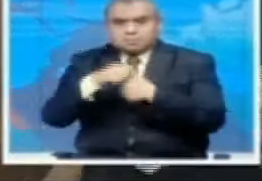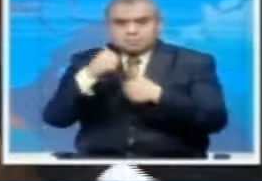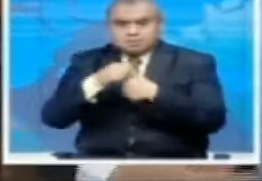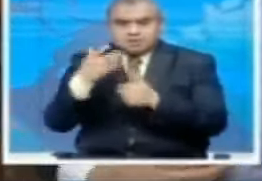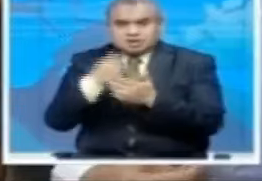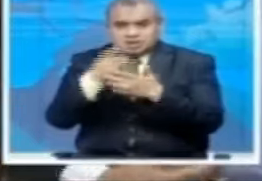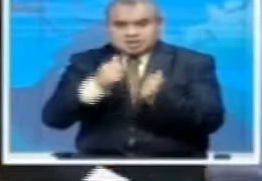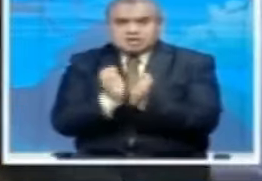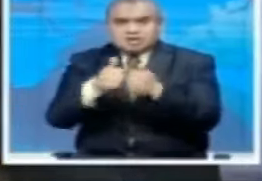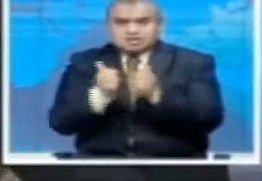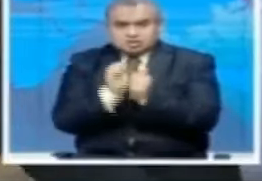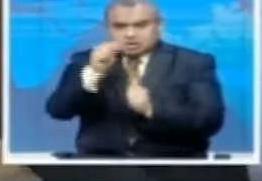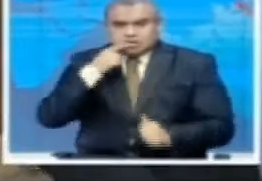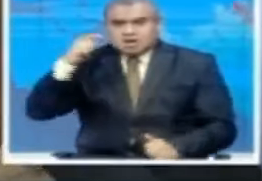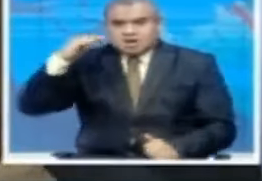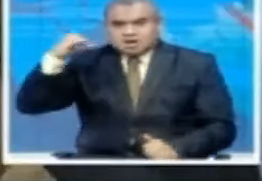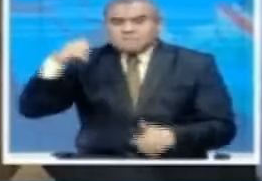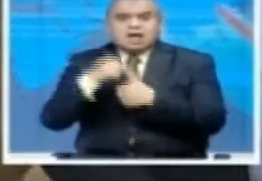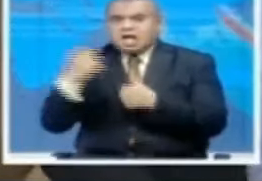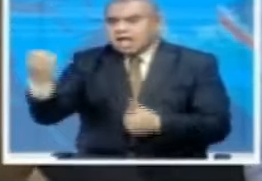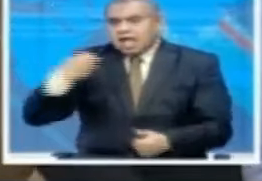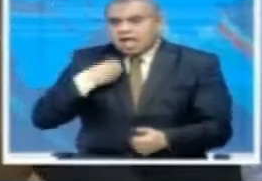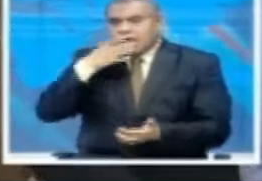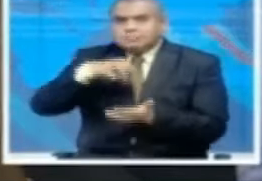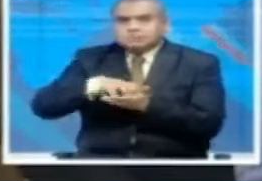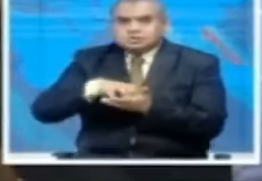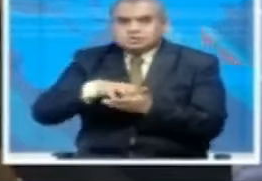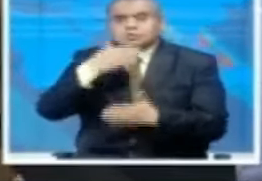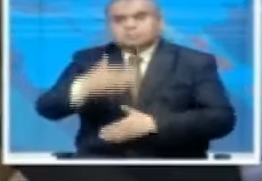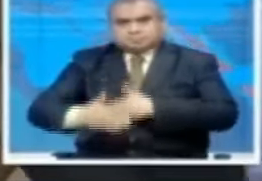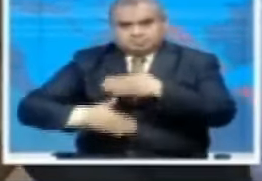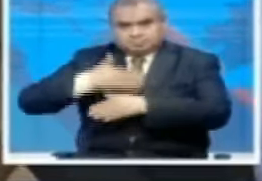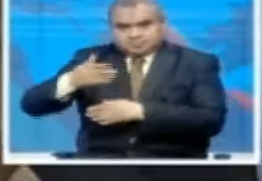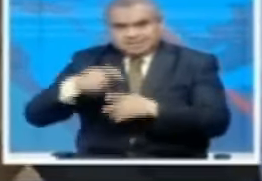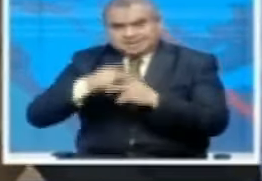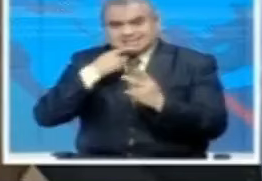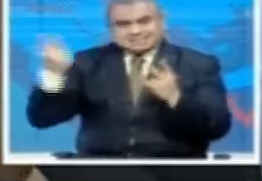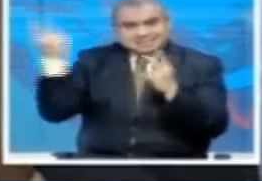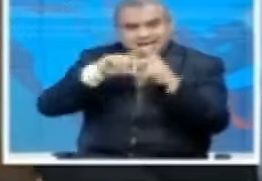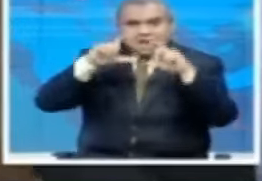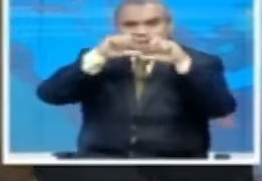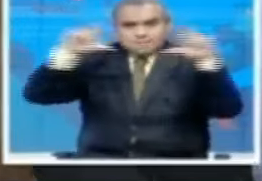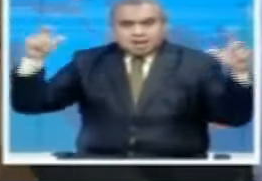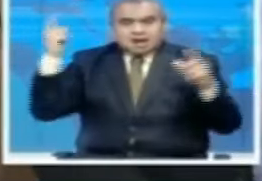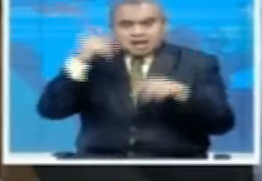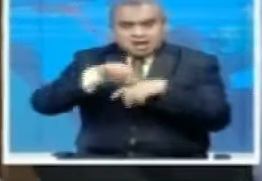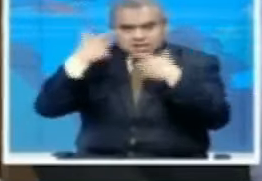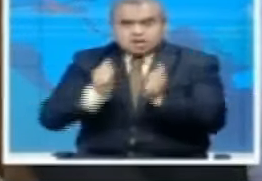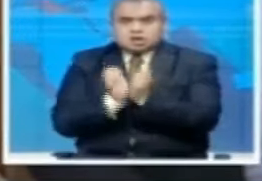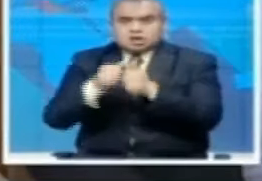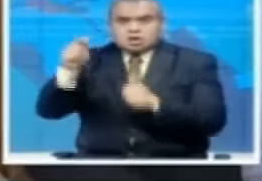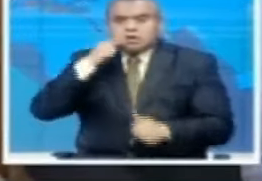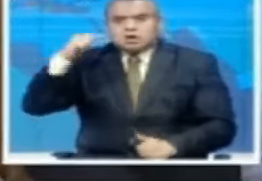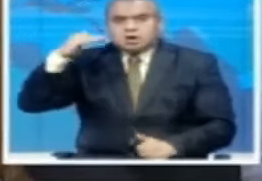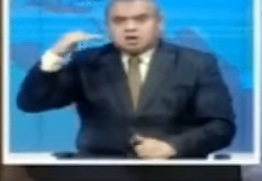من أهالي رفح ما خدوش، هنخش في الأسبقية التالية وتبقى لأهالي رفح لغاية